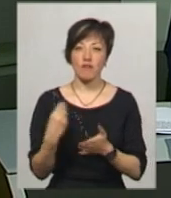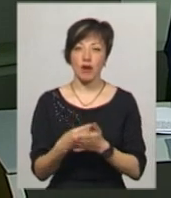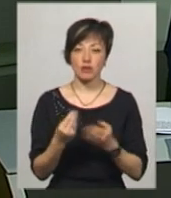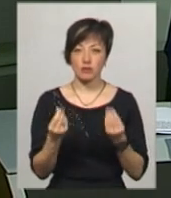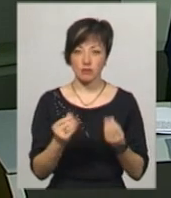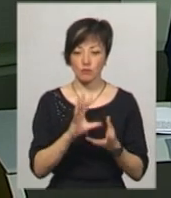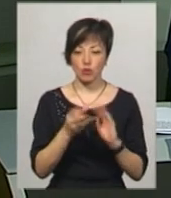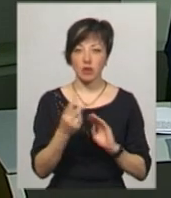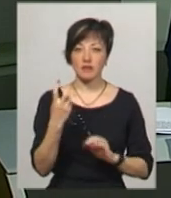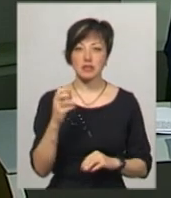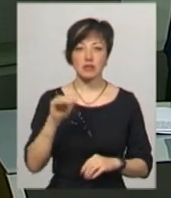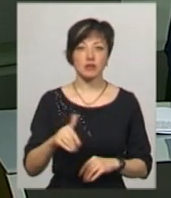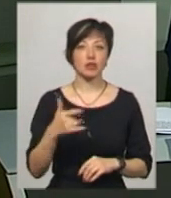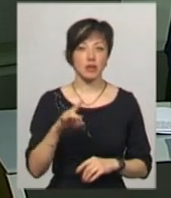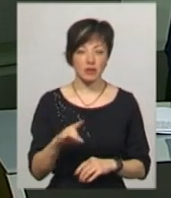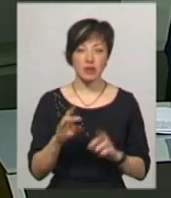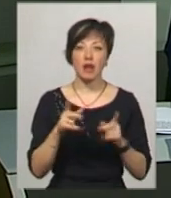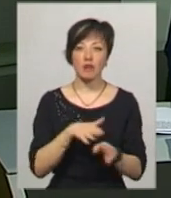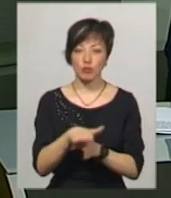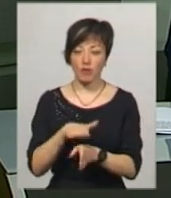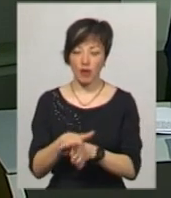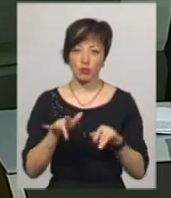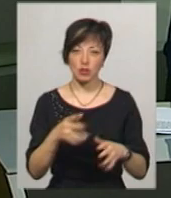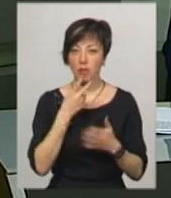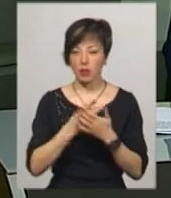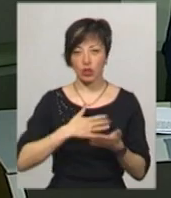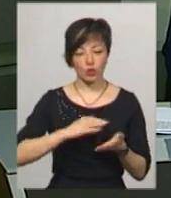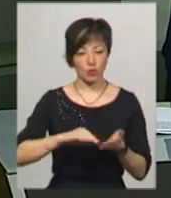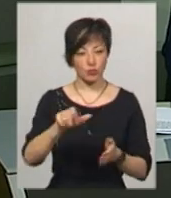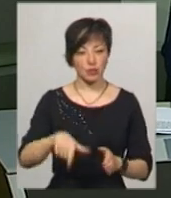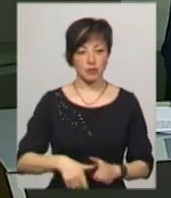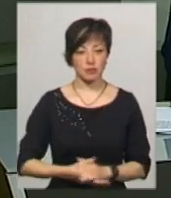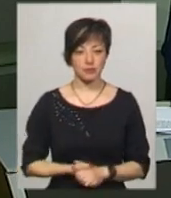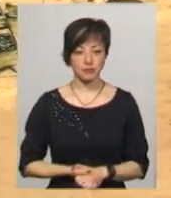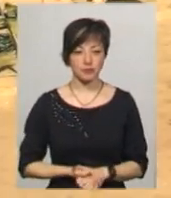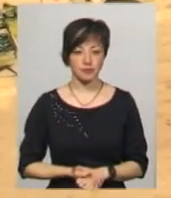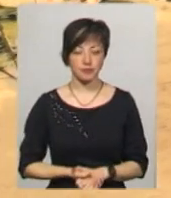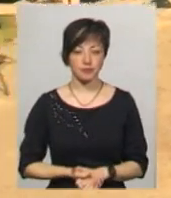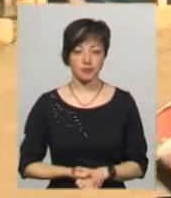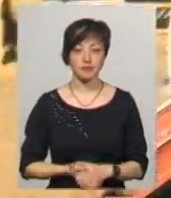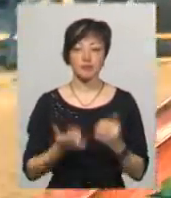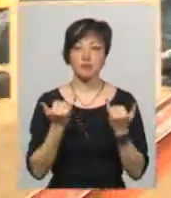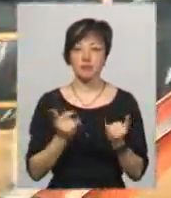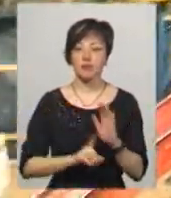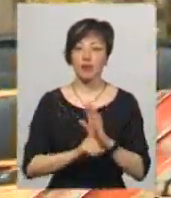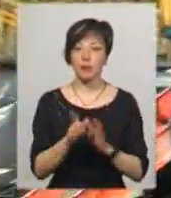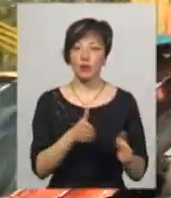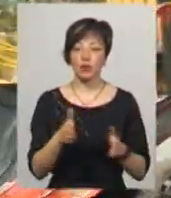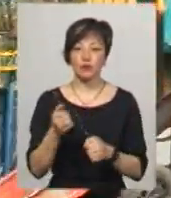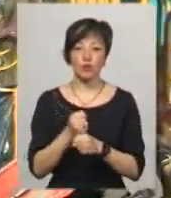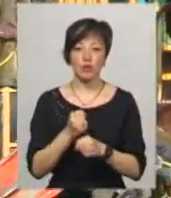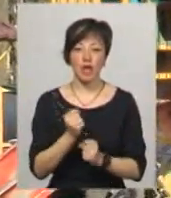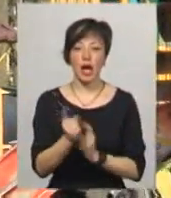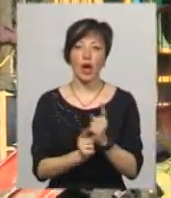робіт становить 200 тисяч гривень. Як відбувається процес, бачила Леся Боровець. Сьогодні розпочали підготовчі роботи